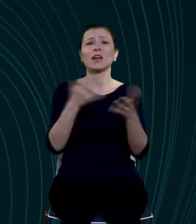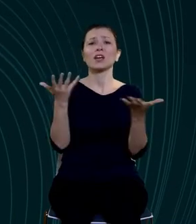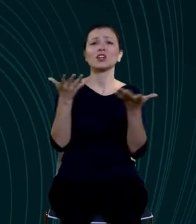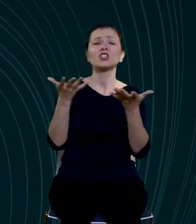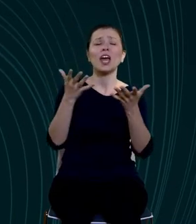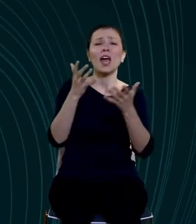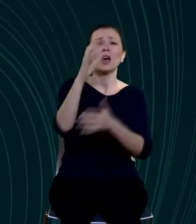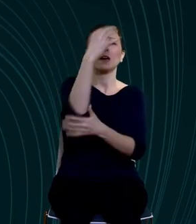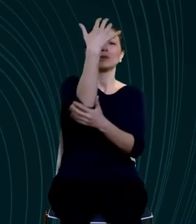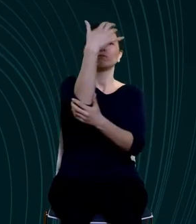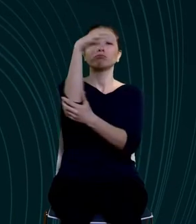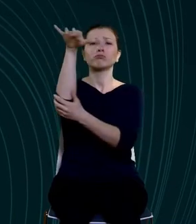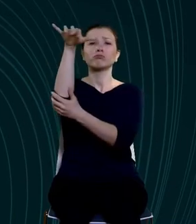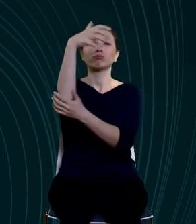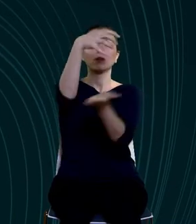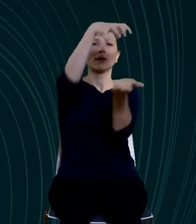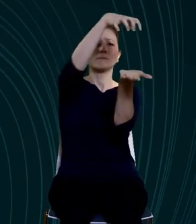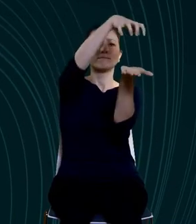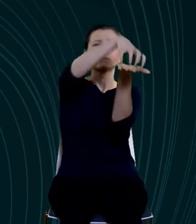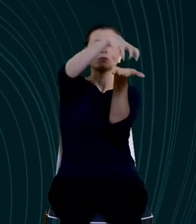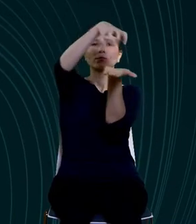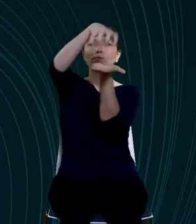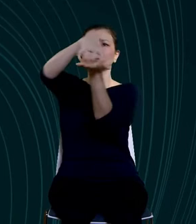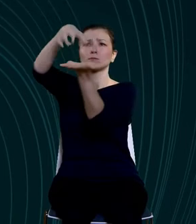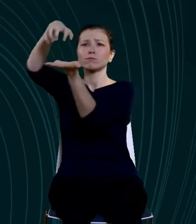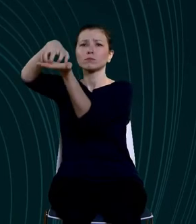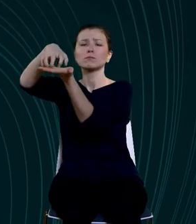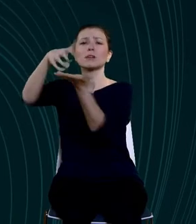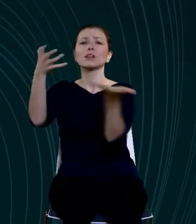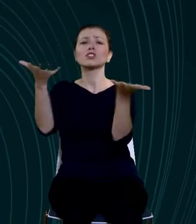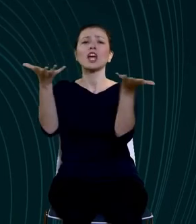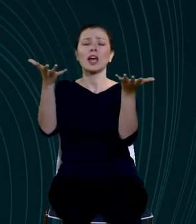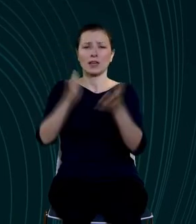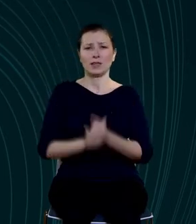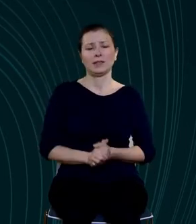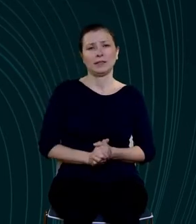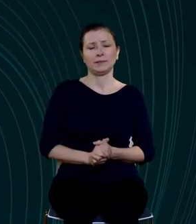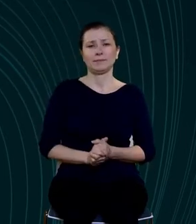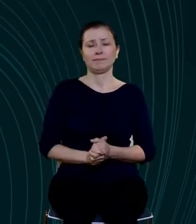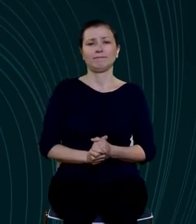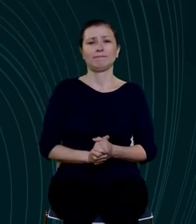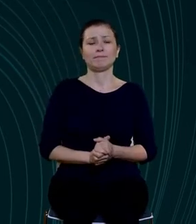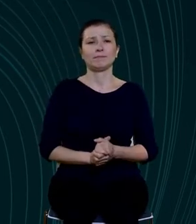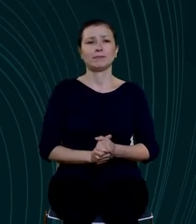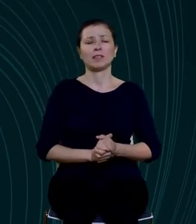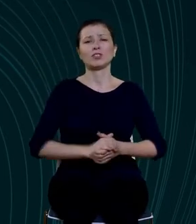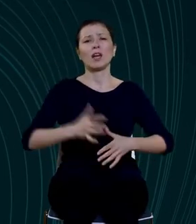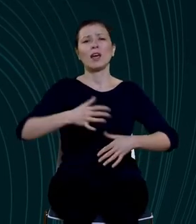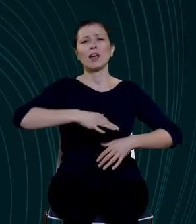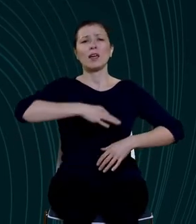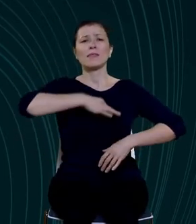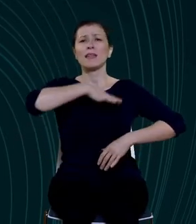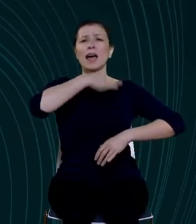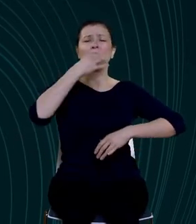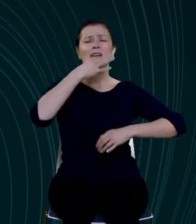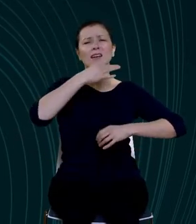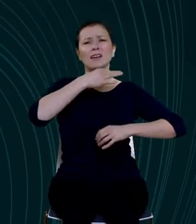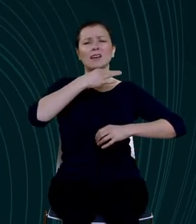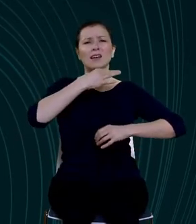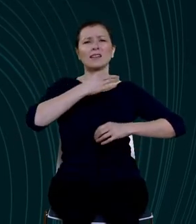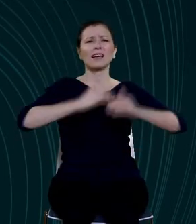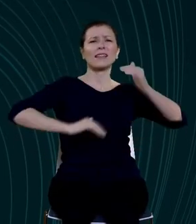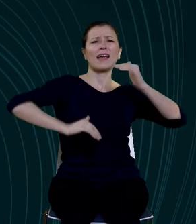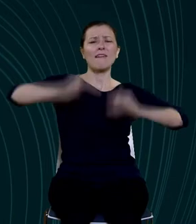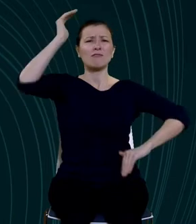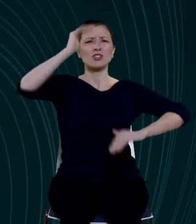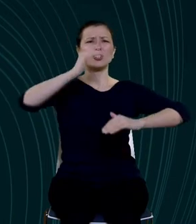umieszczać. Powinno to być miejsce takie, którym uzyskuje się najwyższy poziom narażenia i to biorąc